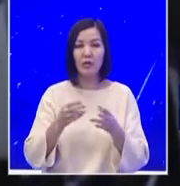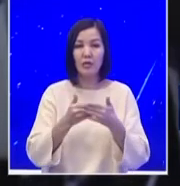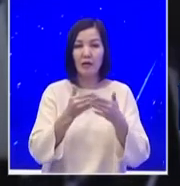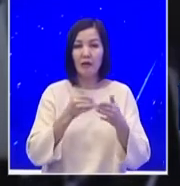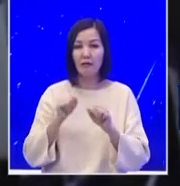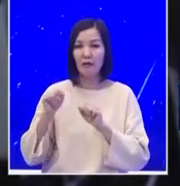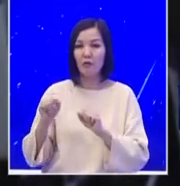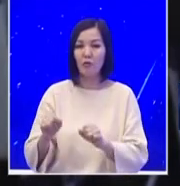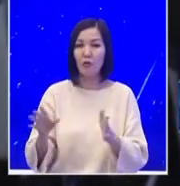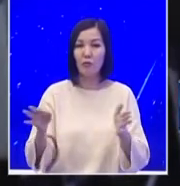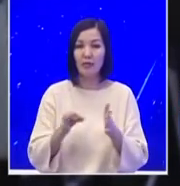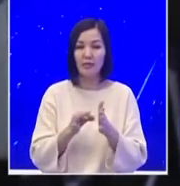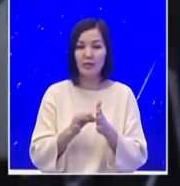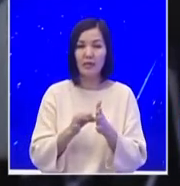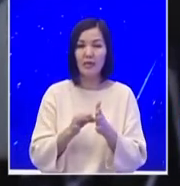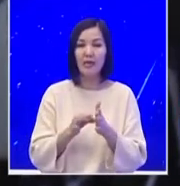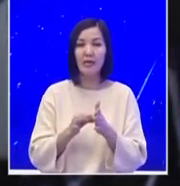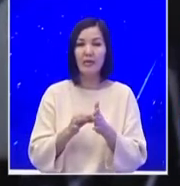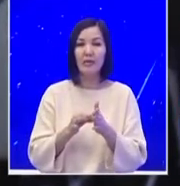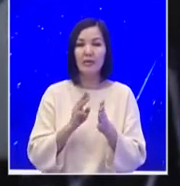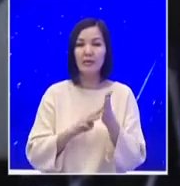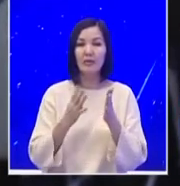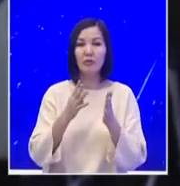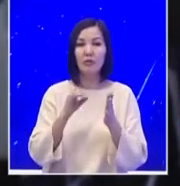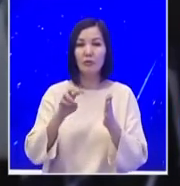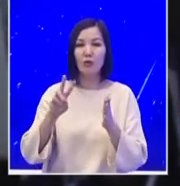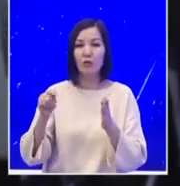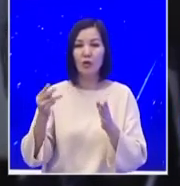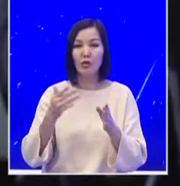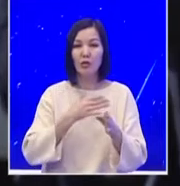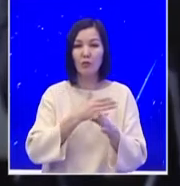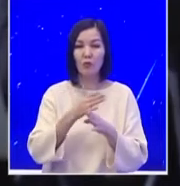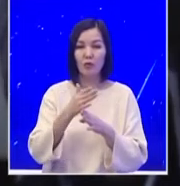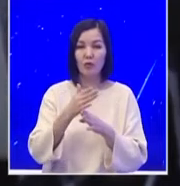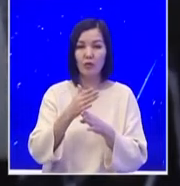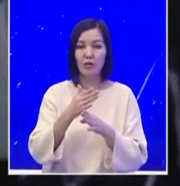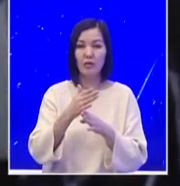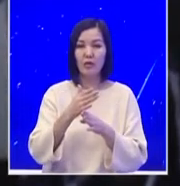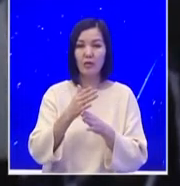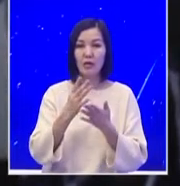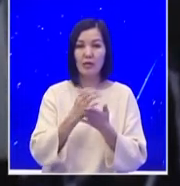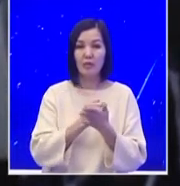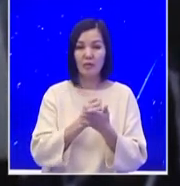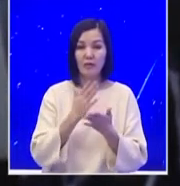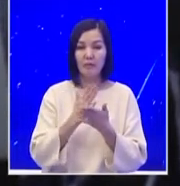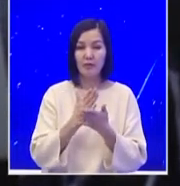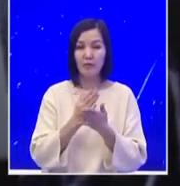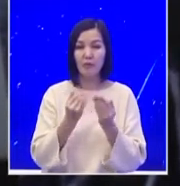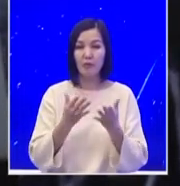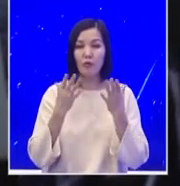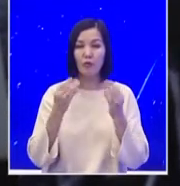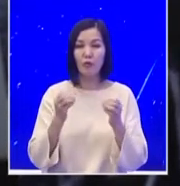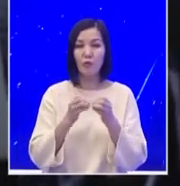болмау, оның алдын алу мәселе бойынша 84 миллион қаражат біз биылғы жылы қарастырды резервімізде. Соның бүгінгі күні